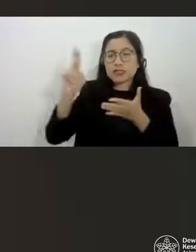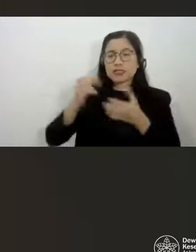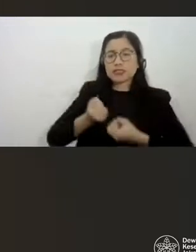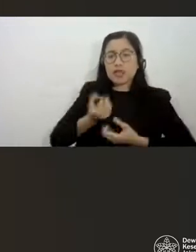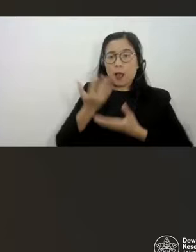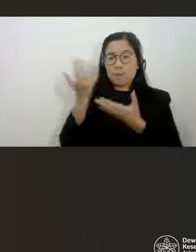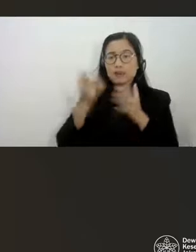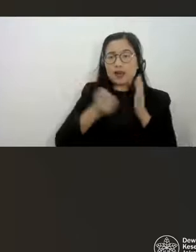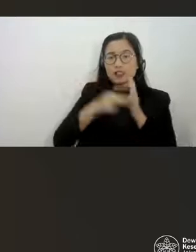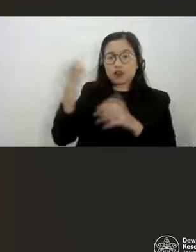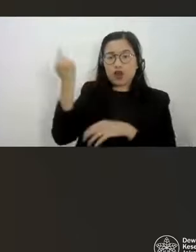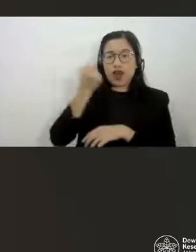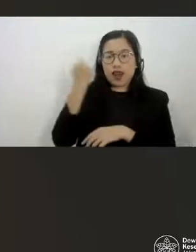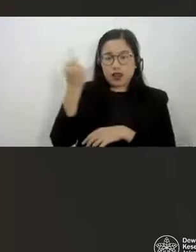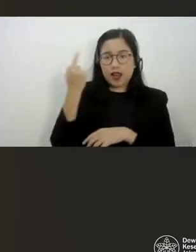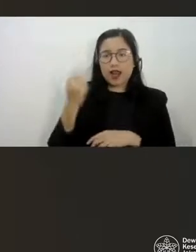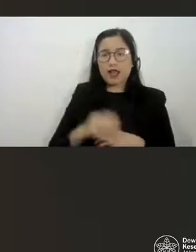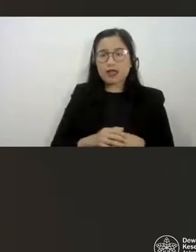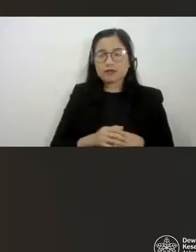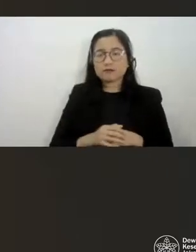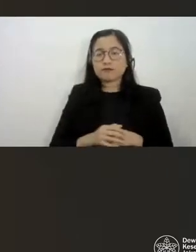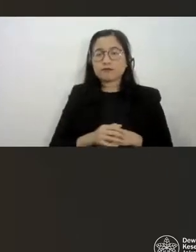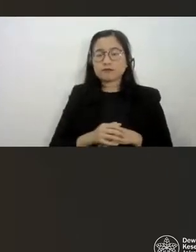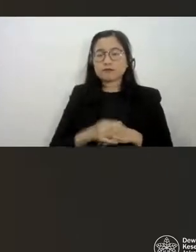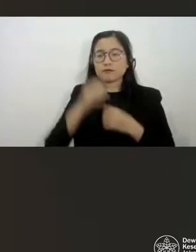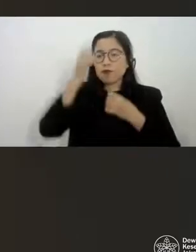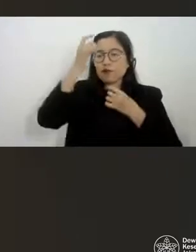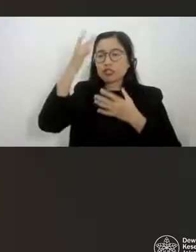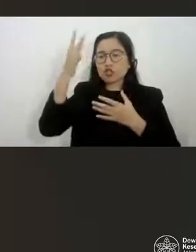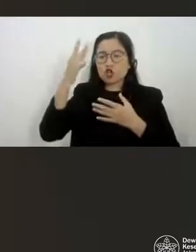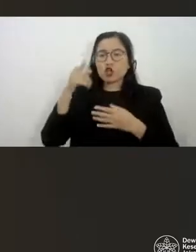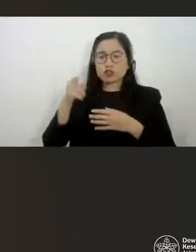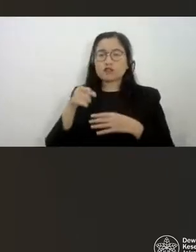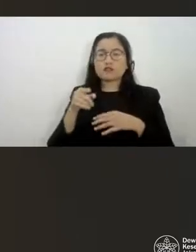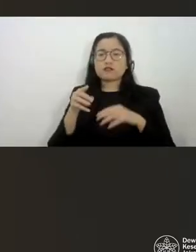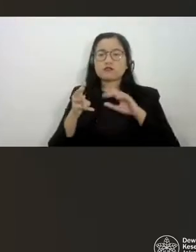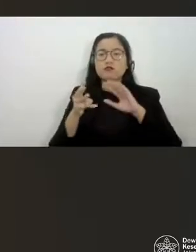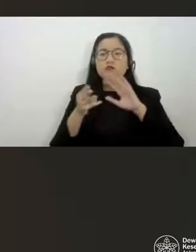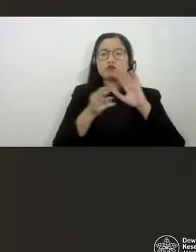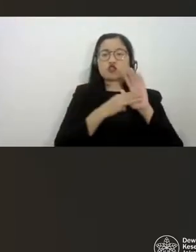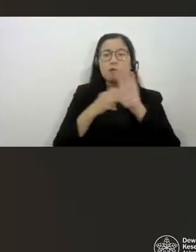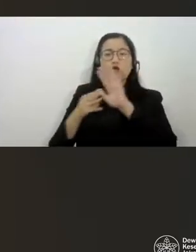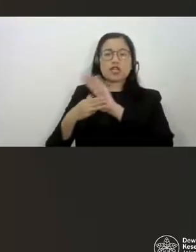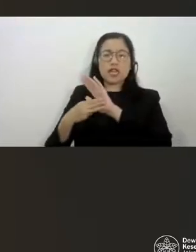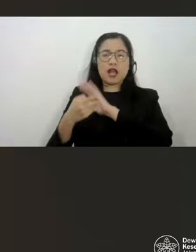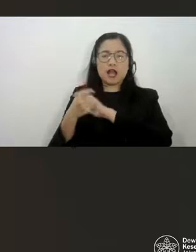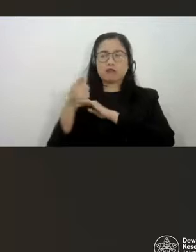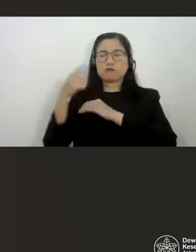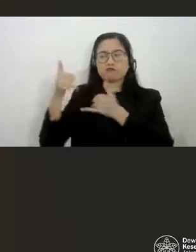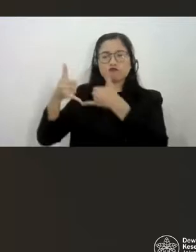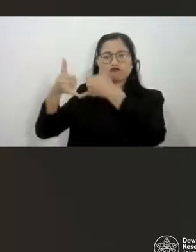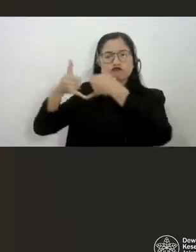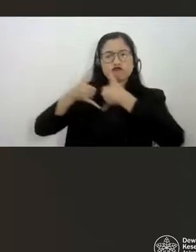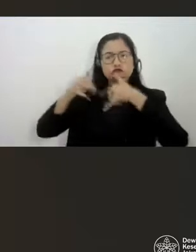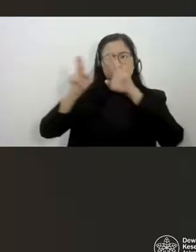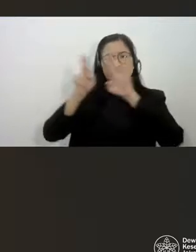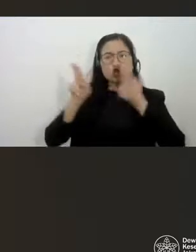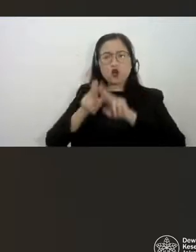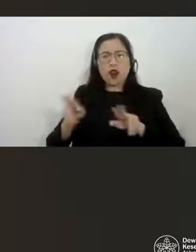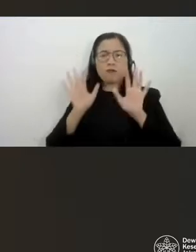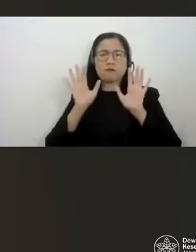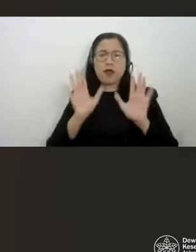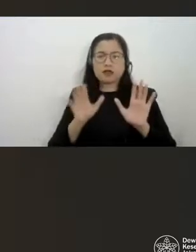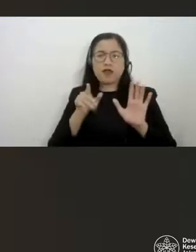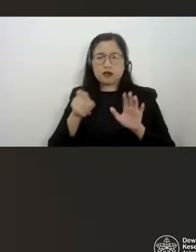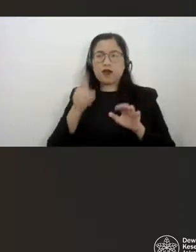Nasional. Profesor Dr. Musnah Mulia yang meraih banyak penghargaan internasional ini menyebut